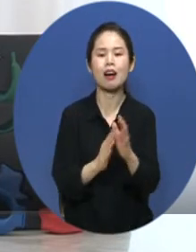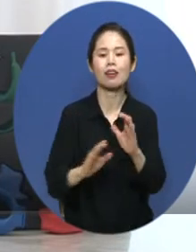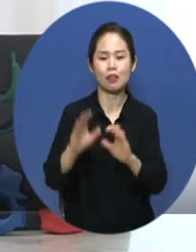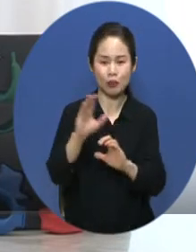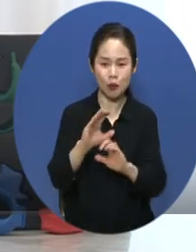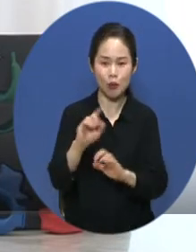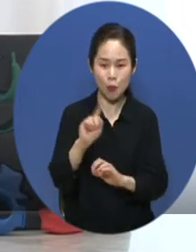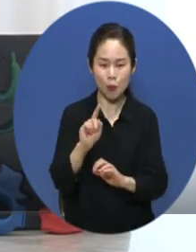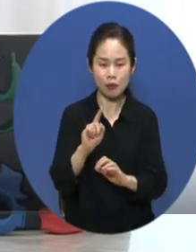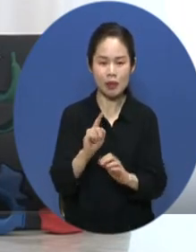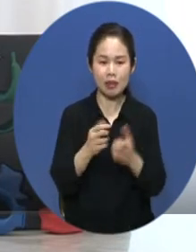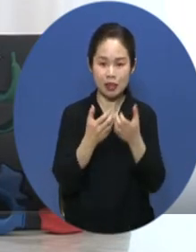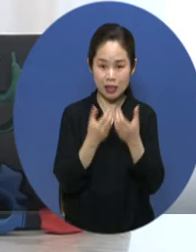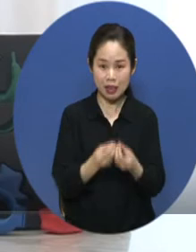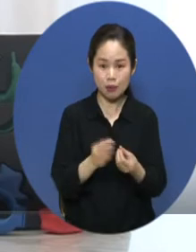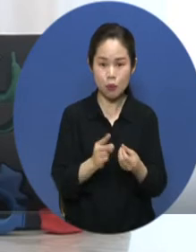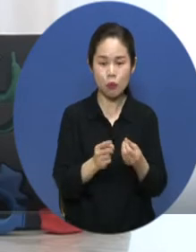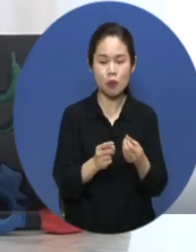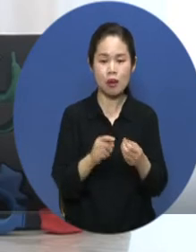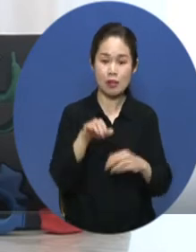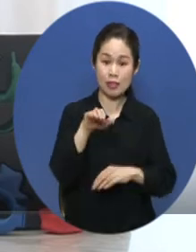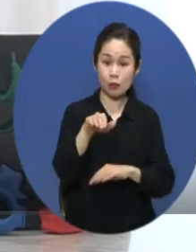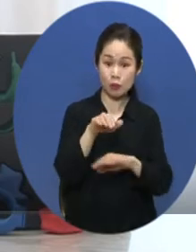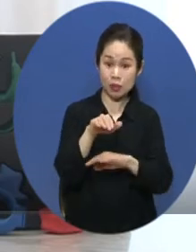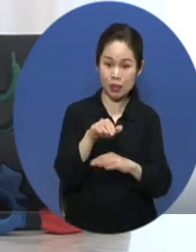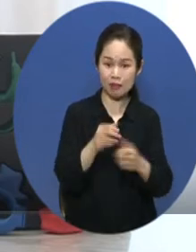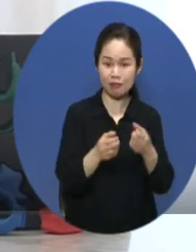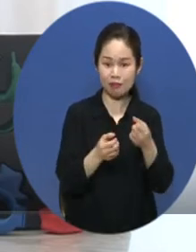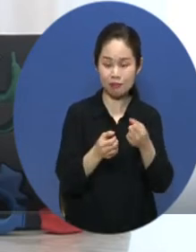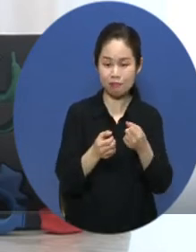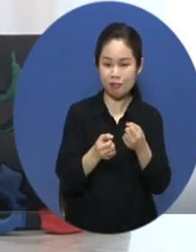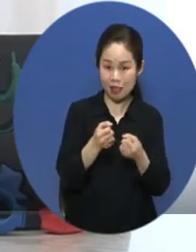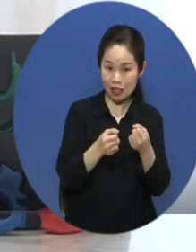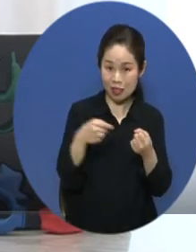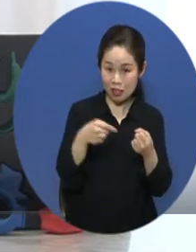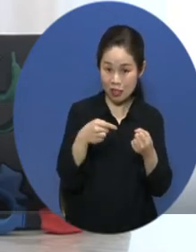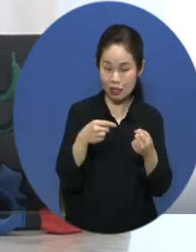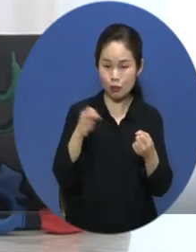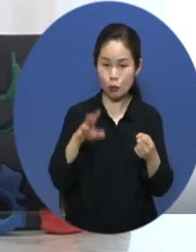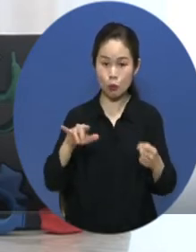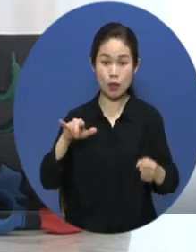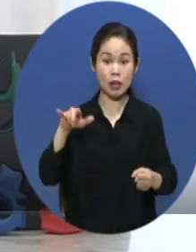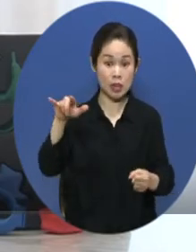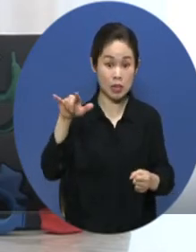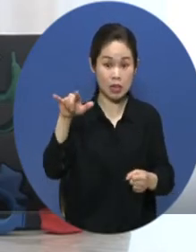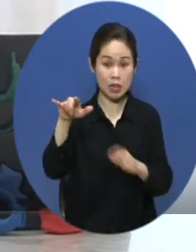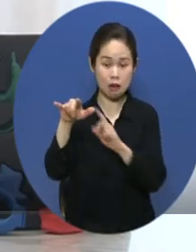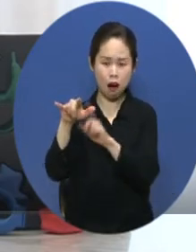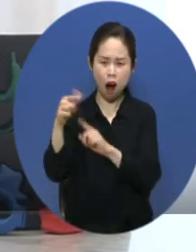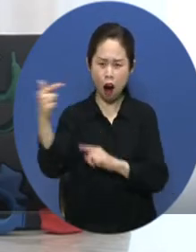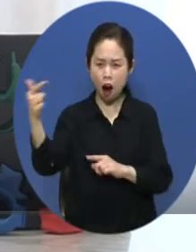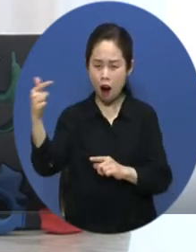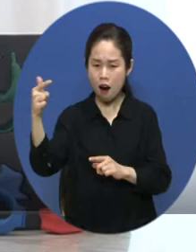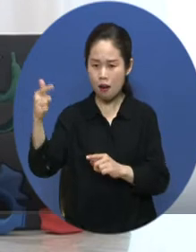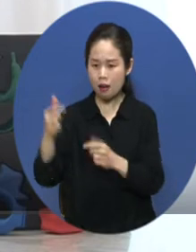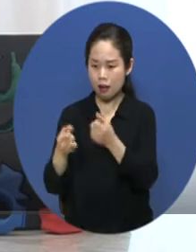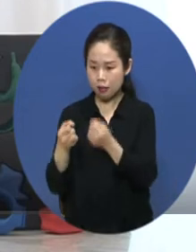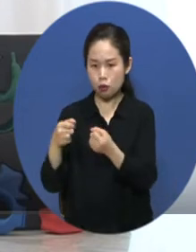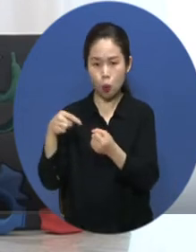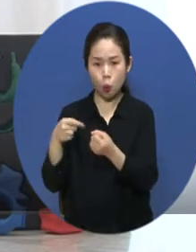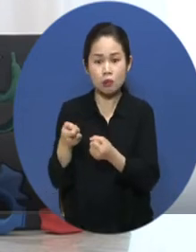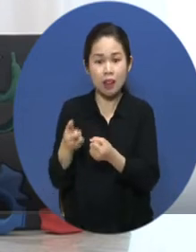그 자동차를 운전하는 핸들이나 아니면 비행기를 조정하는 그 핸들도 마찬가지로 되게 작잖아요.